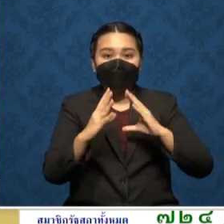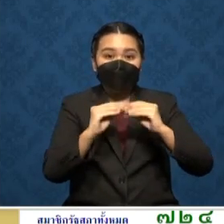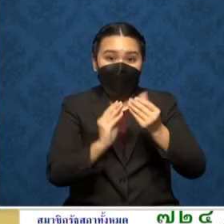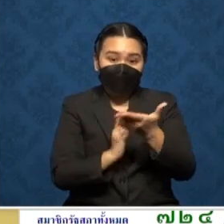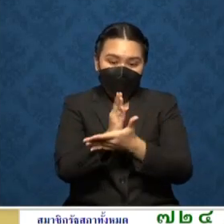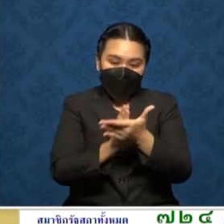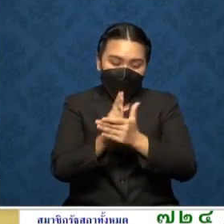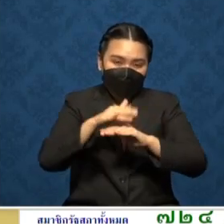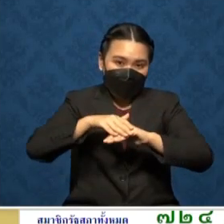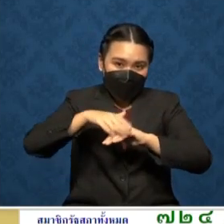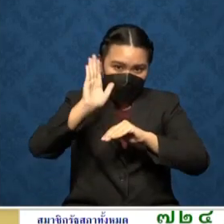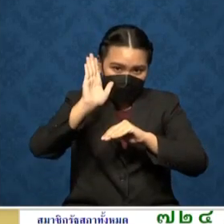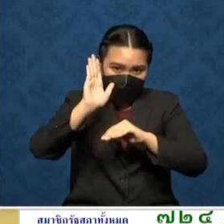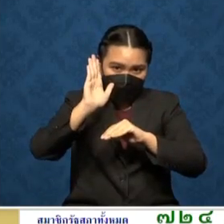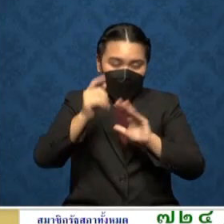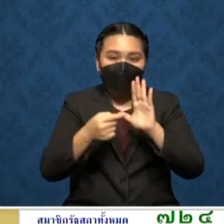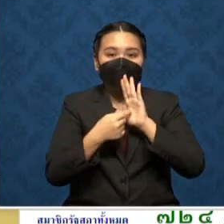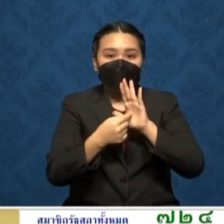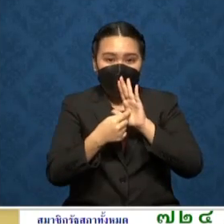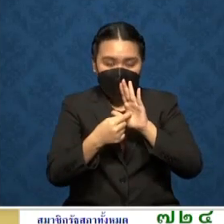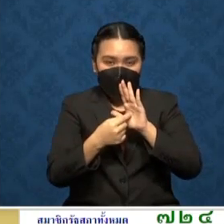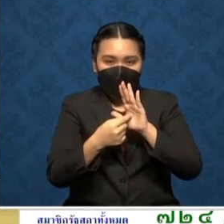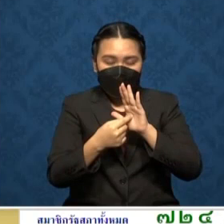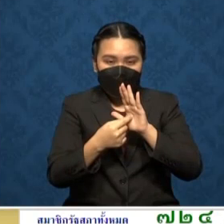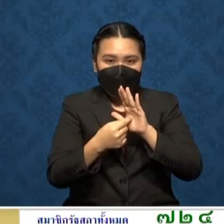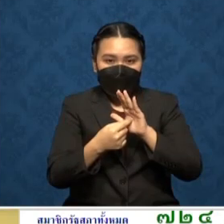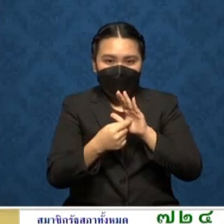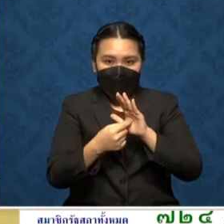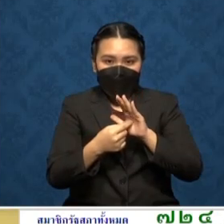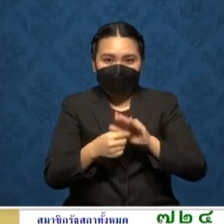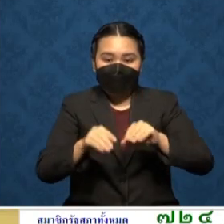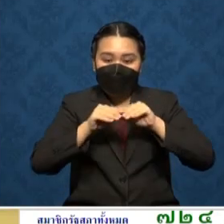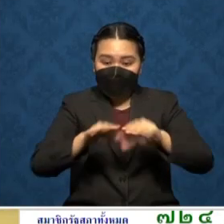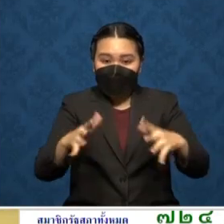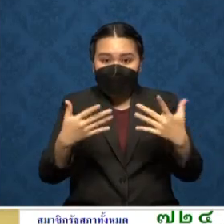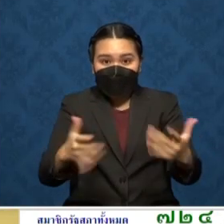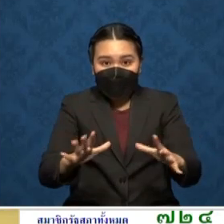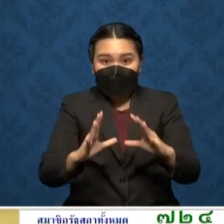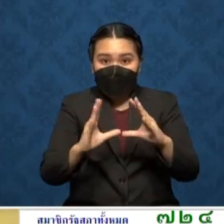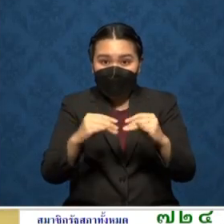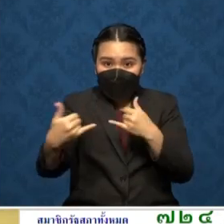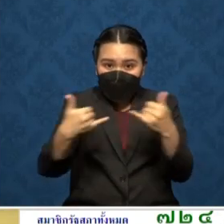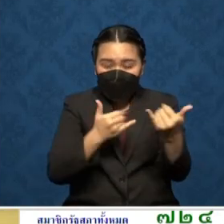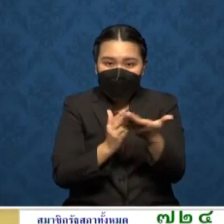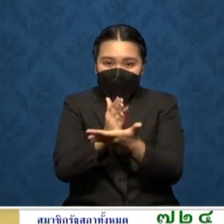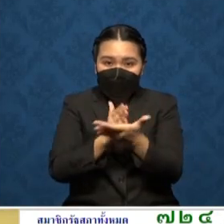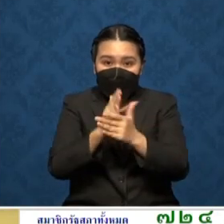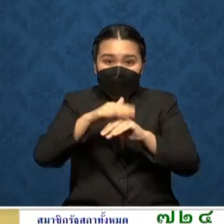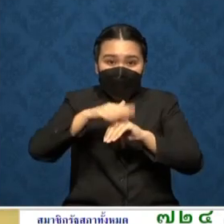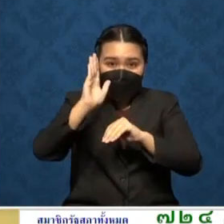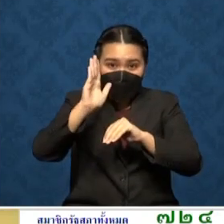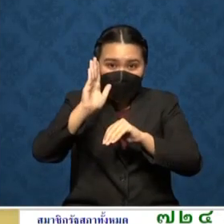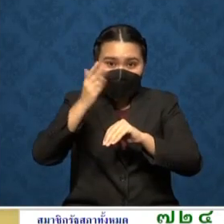นึ่งดังนี้เป็นต้นพอเขียนบัมมาประชุมไม่น้อยกว่ากึ่งหนึ่งก็เกิดการ